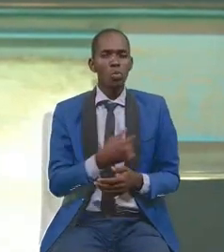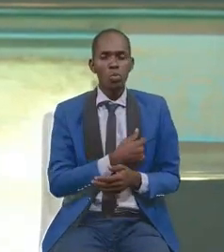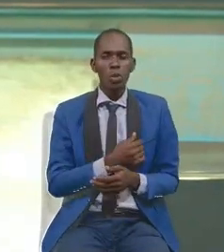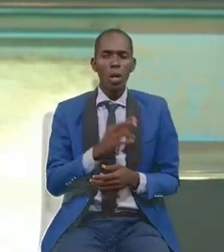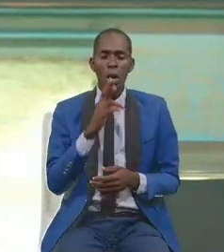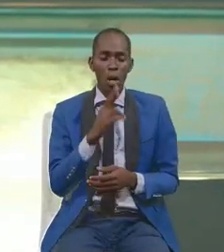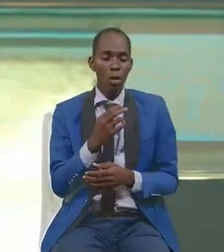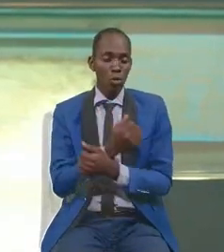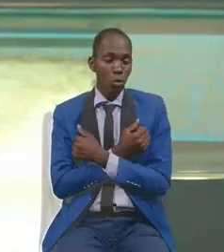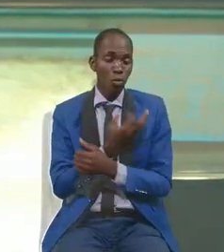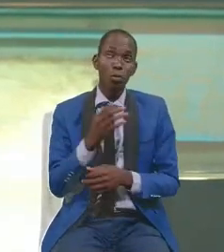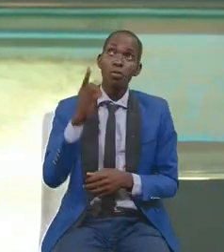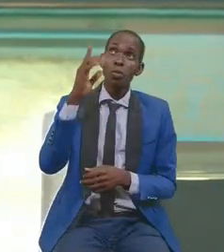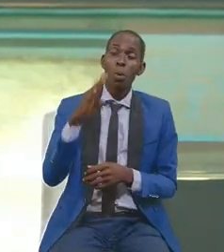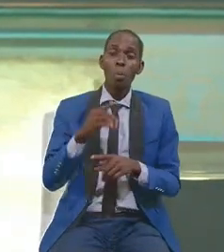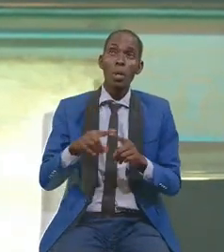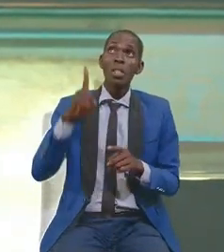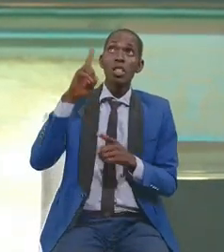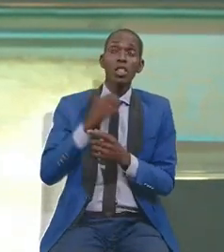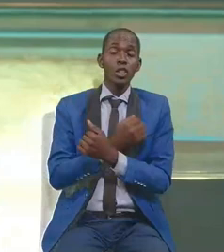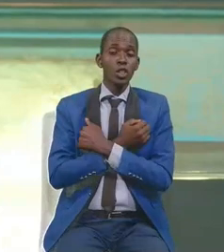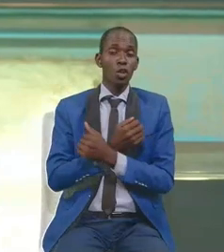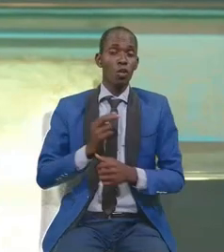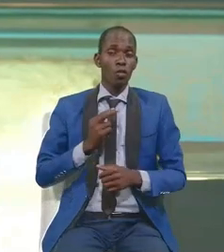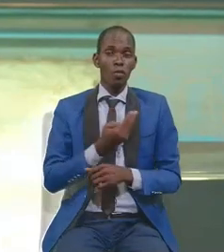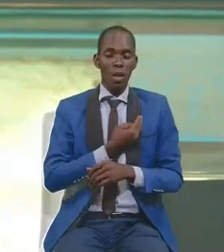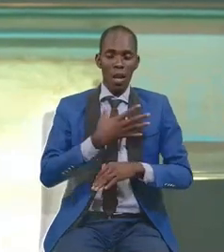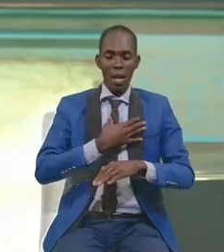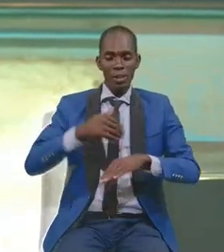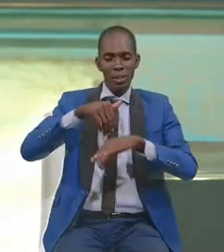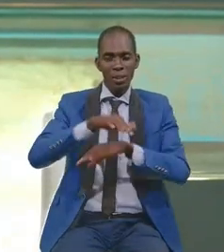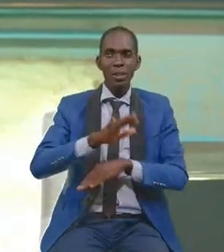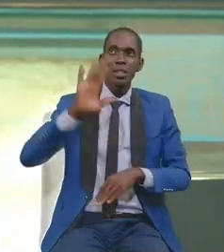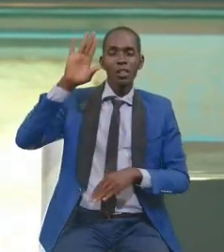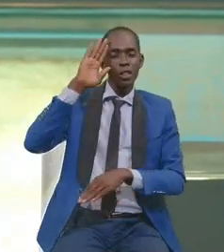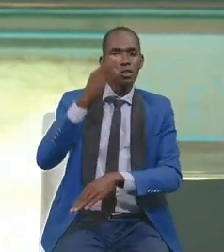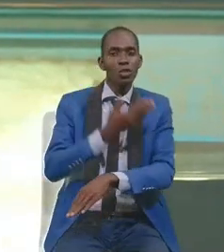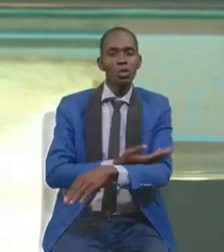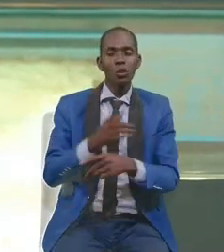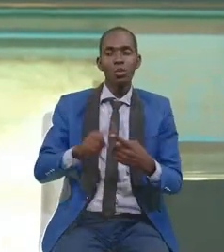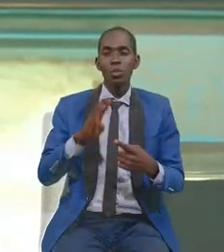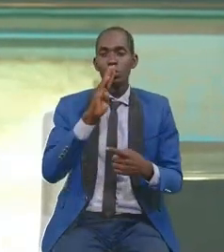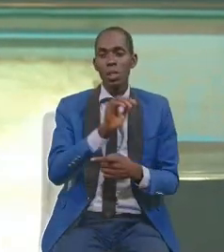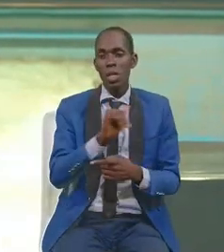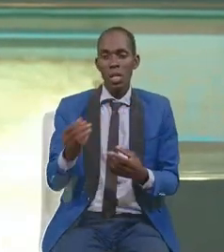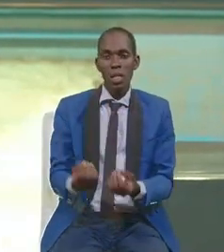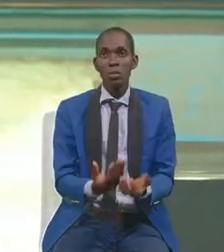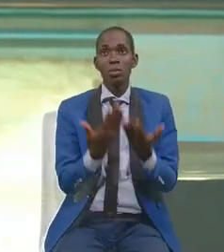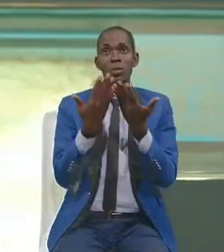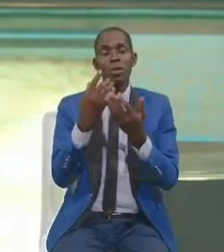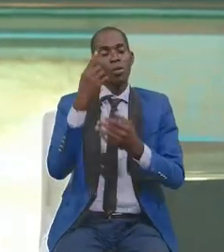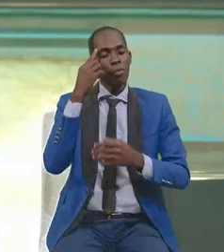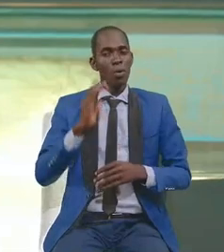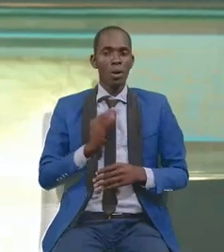aimé Dieu, mais en ce qui nous a aimés et a envoyé son Fils comme victime propre expiatoire pour nos péchés.